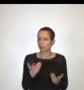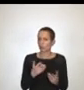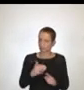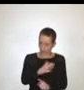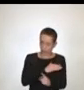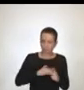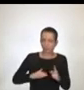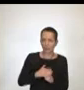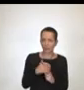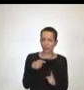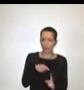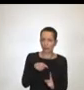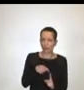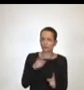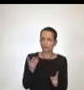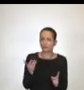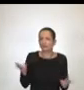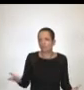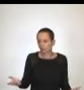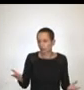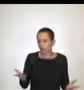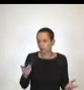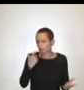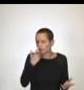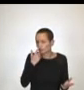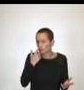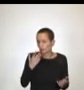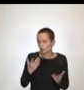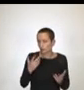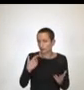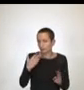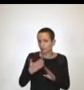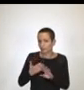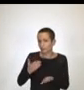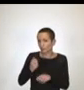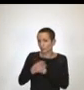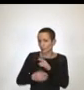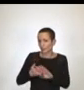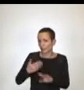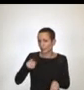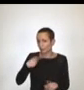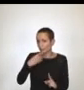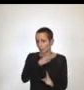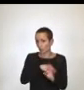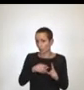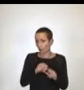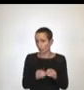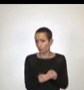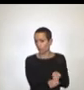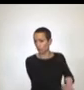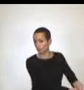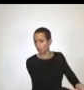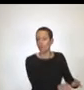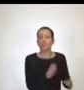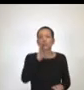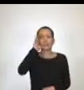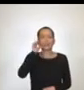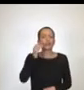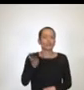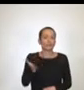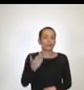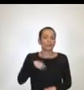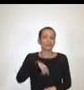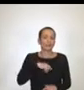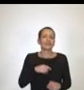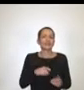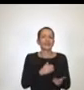social, ce qui a manifestement été oublié ces dernières années. Et c'est la raison pour laquelle les caisses ont